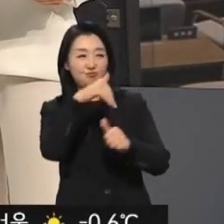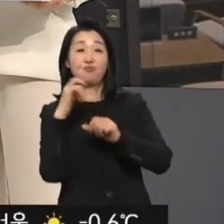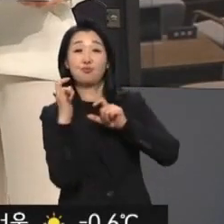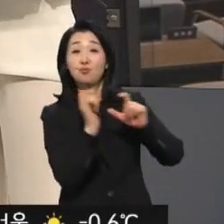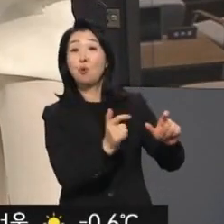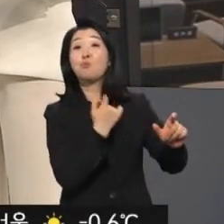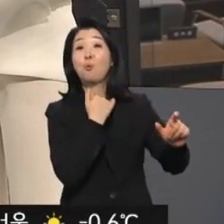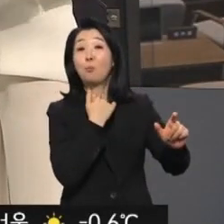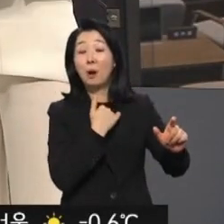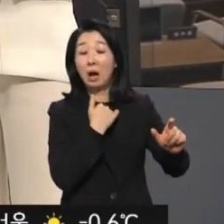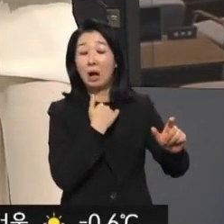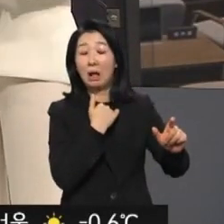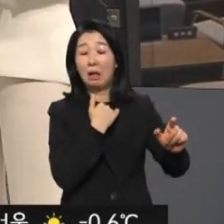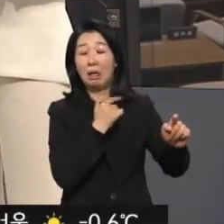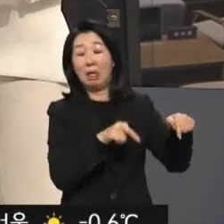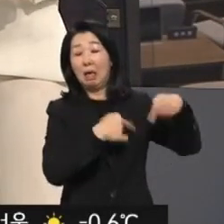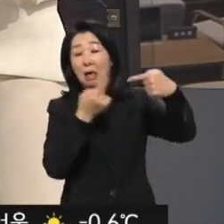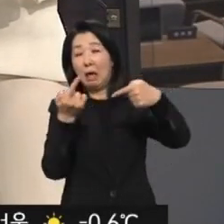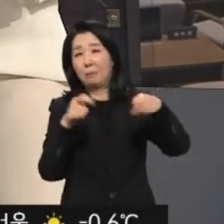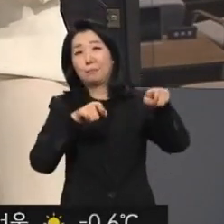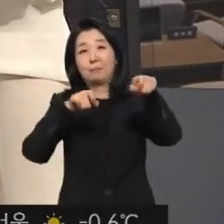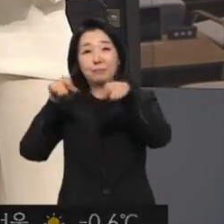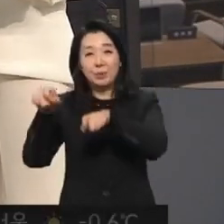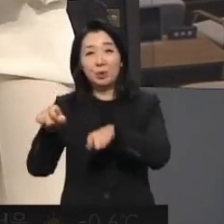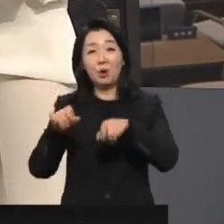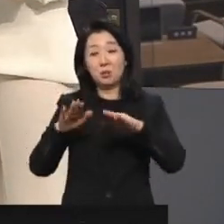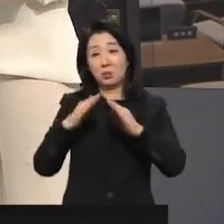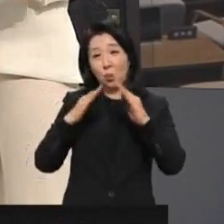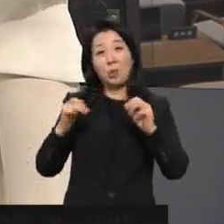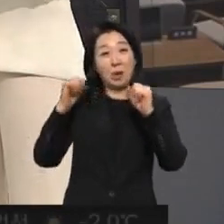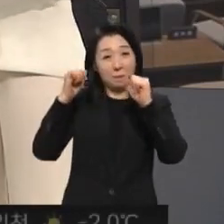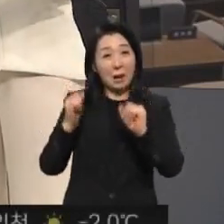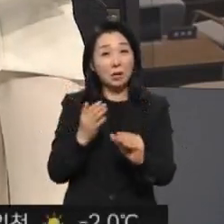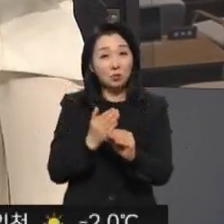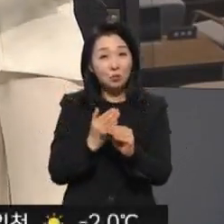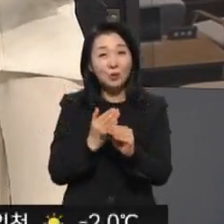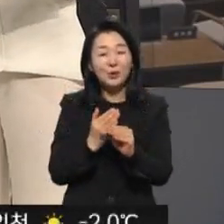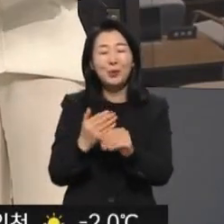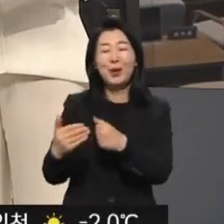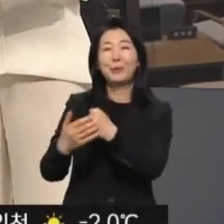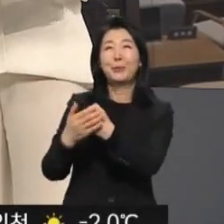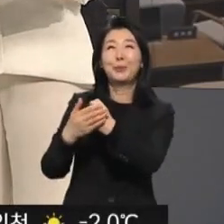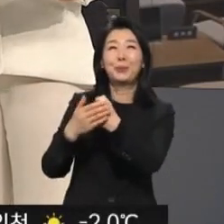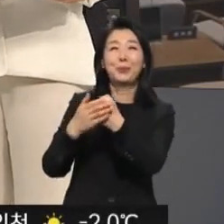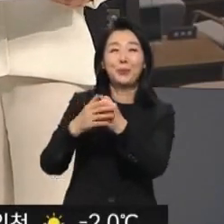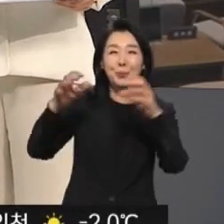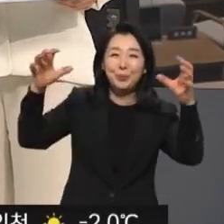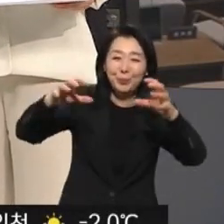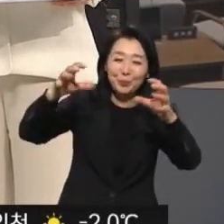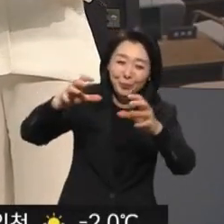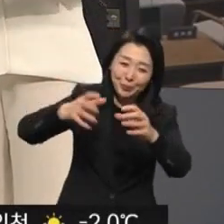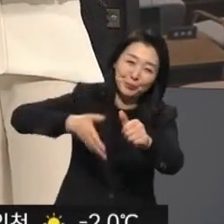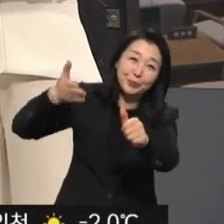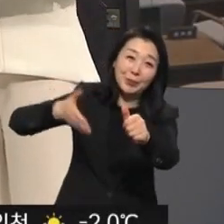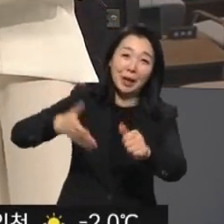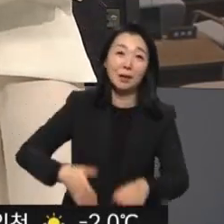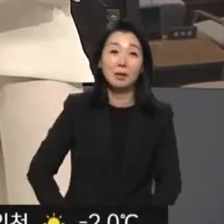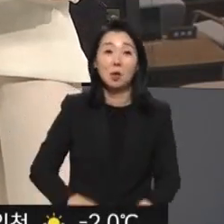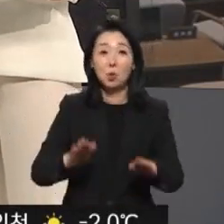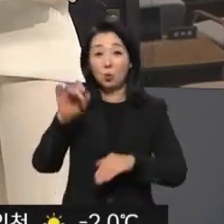통보했던 날이죠. 출석은 일단 미루고 예정대로 호남에 머물면서 지지층 결집을 호소한 겁니다.